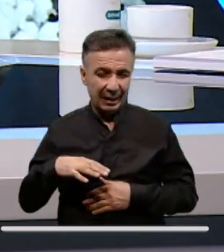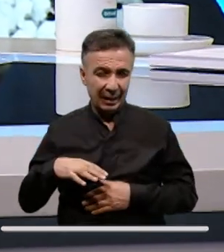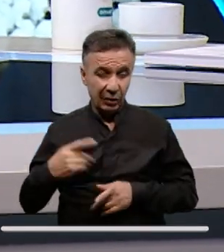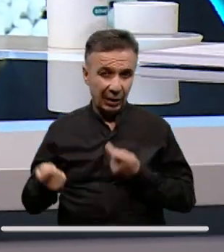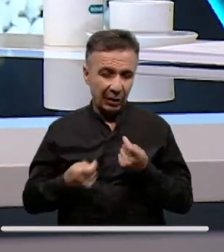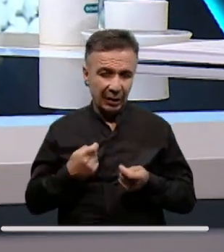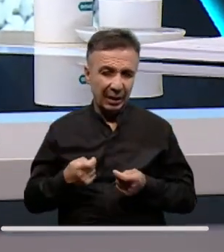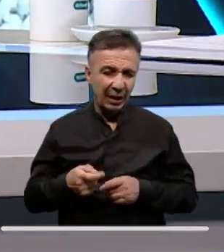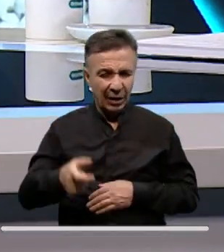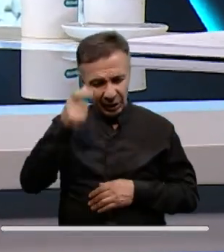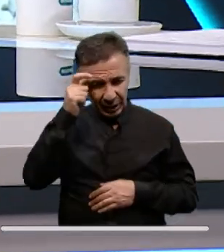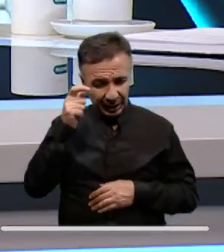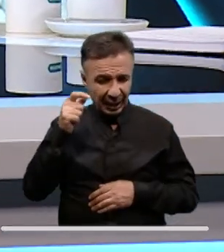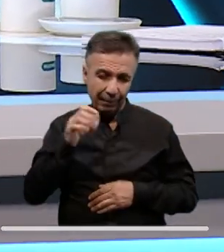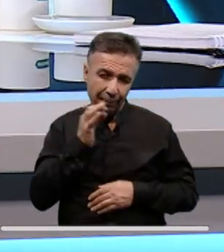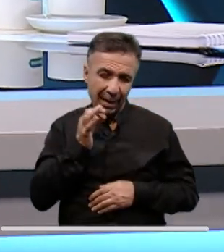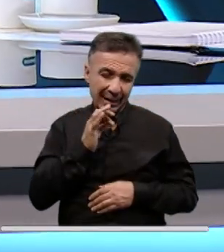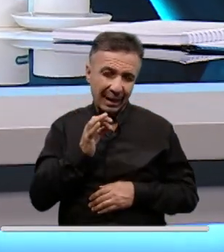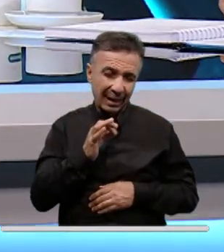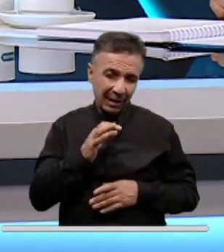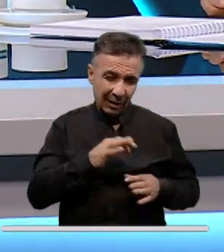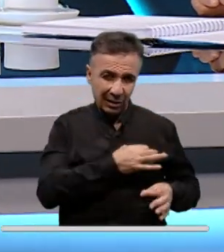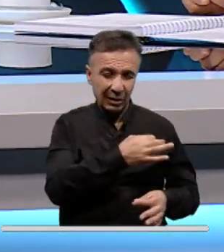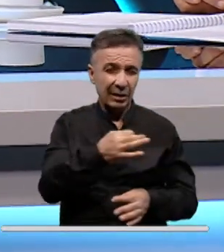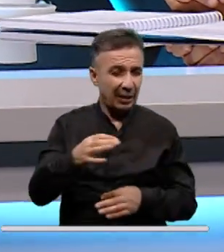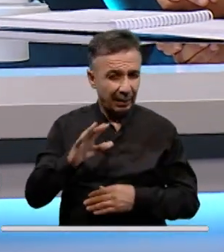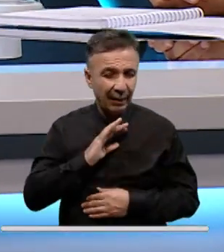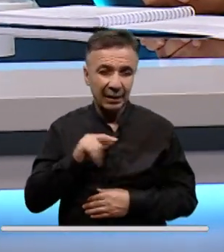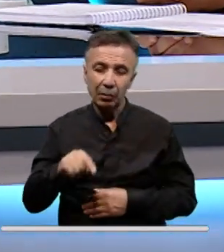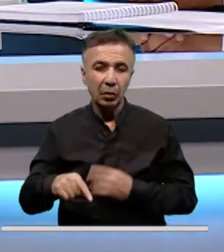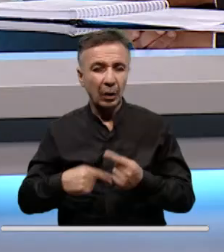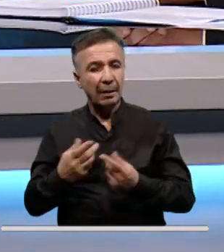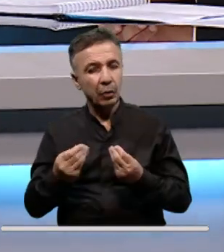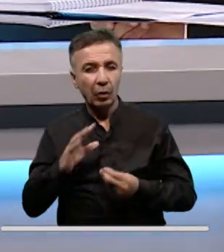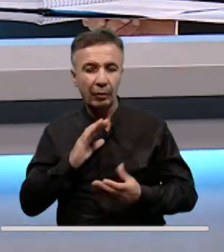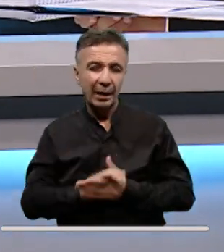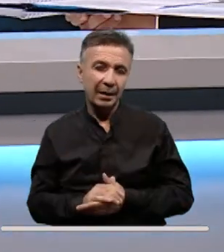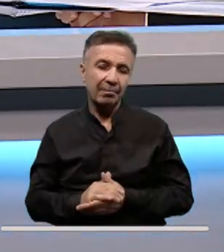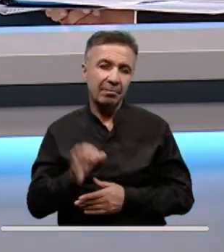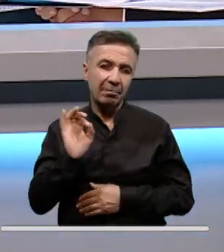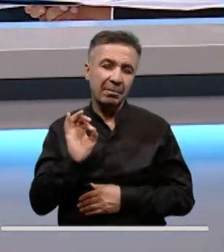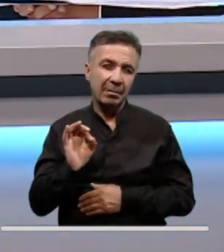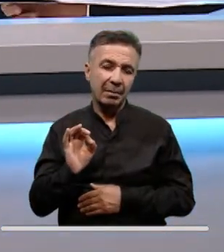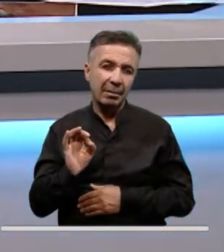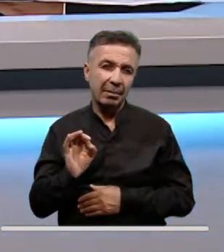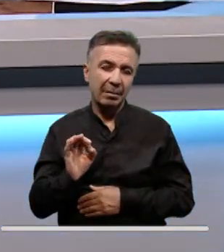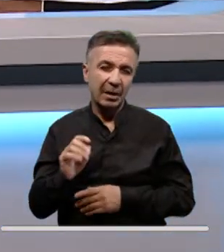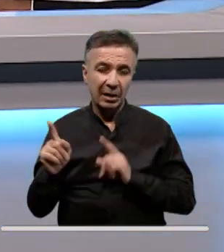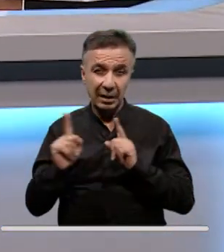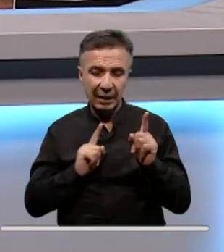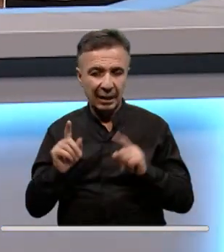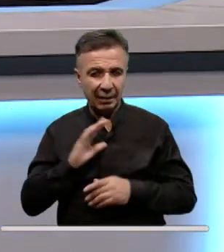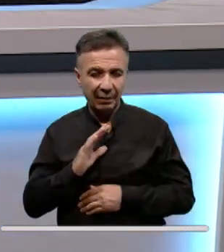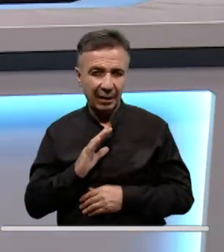kimseler vardı ama bu dönemde biraz daha fazla var çünkü iletişim çağındayız her şey anında her